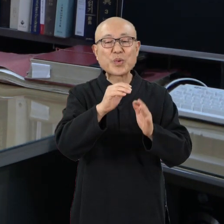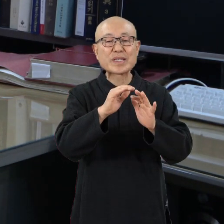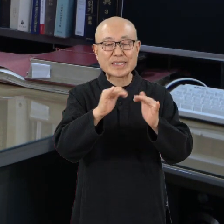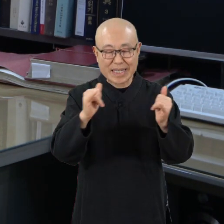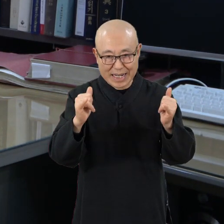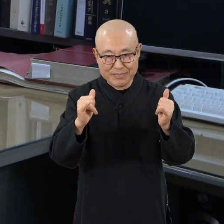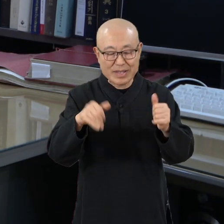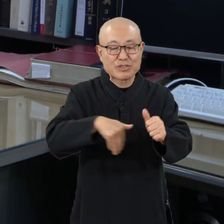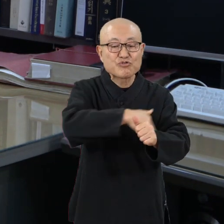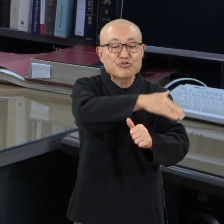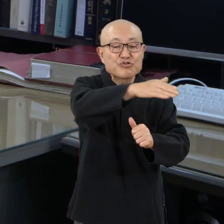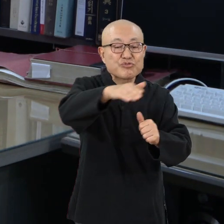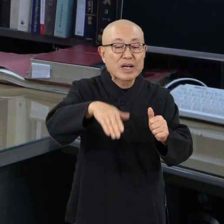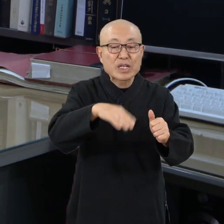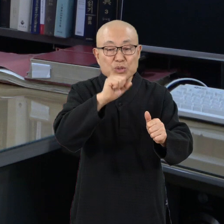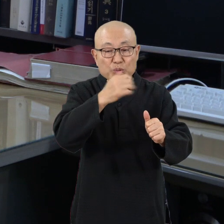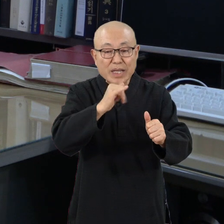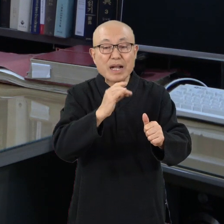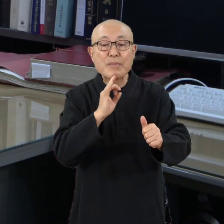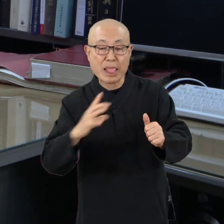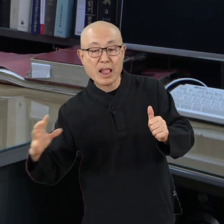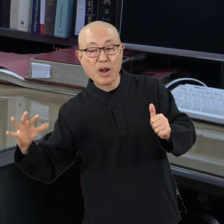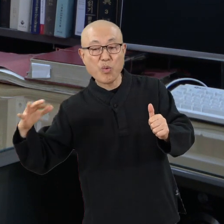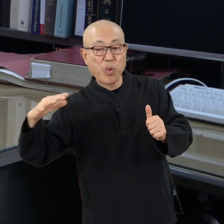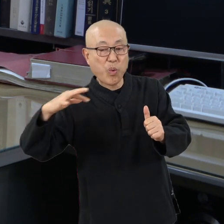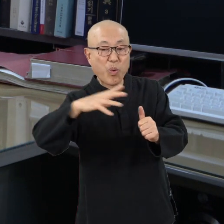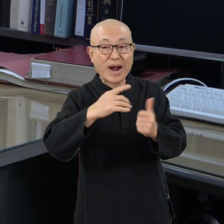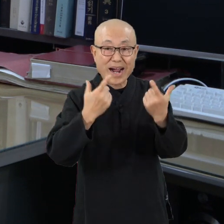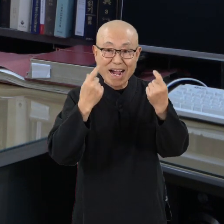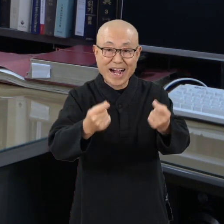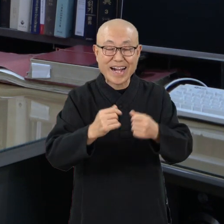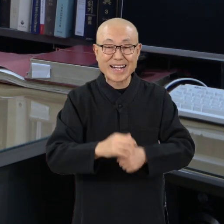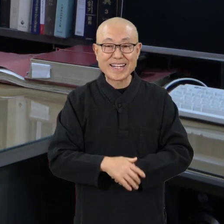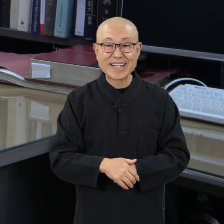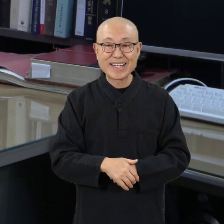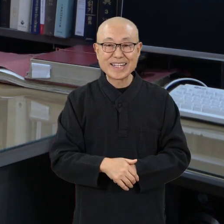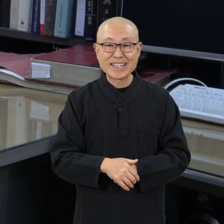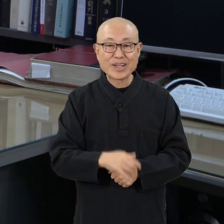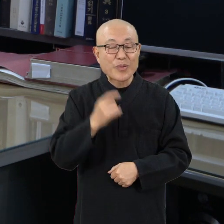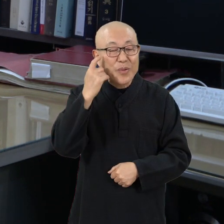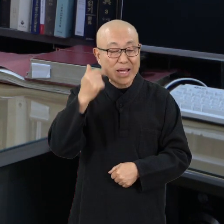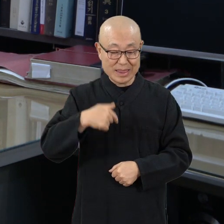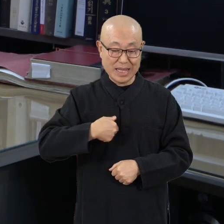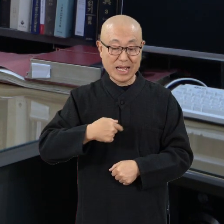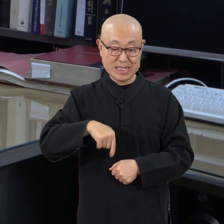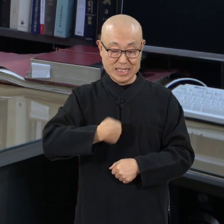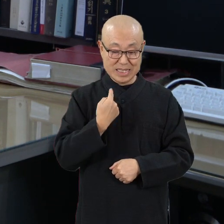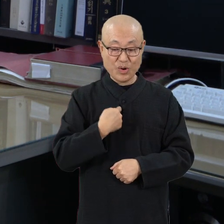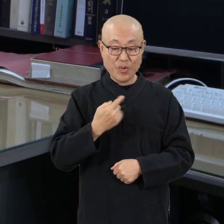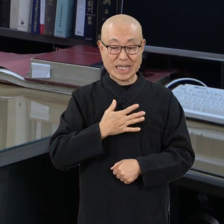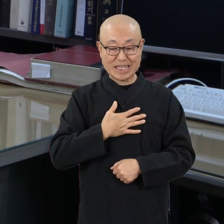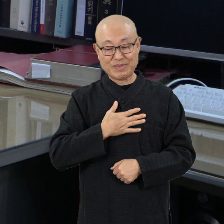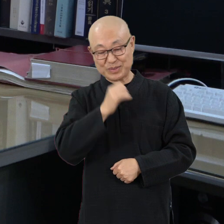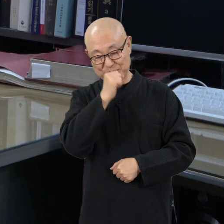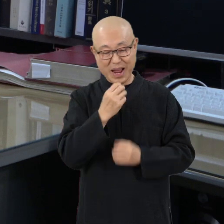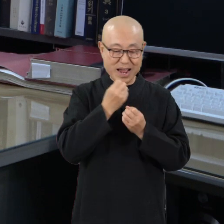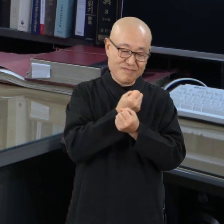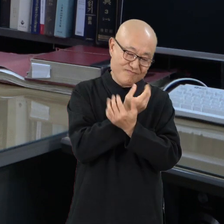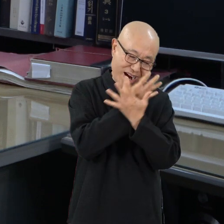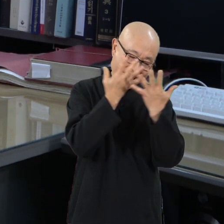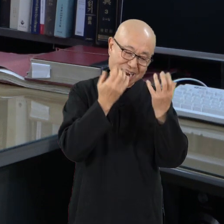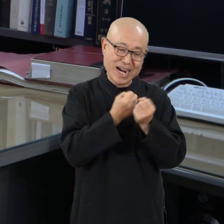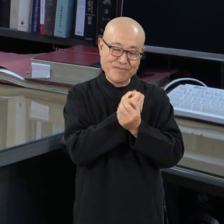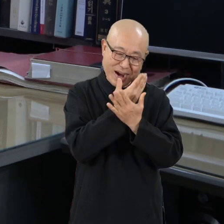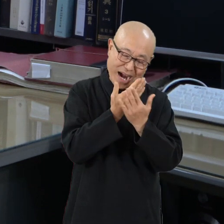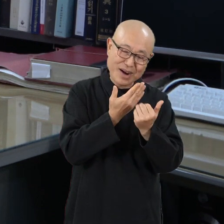사람 주위에는 좋은 사람이 모여든다고 말합니다. 그것은 왜 그러냐면 나 자신이 좋기 때문에 나 자신